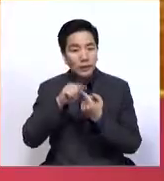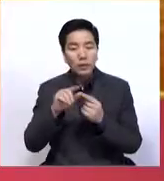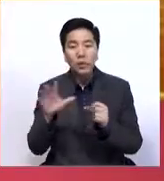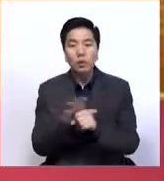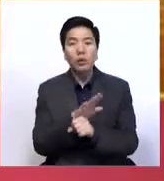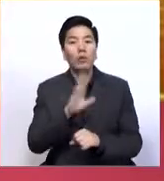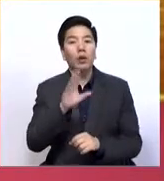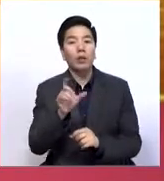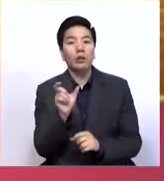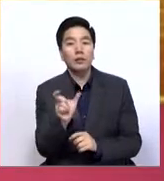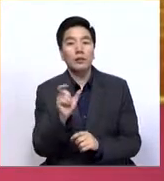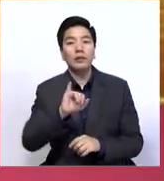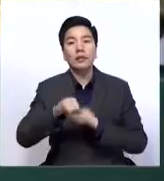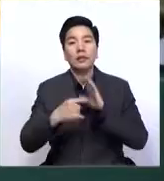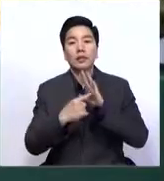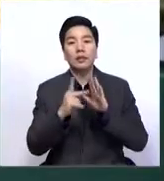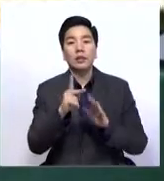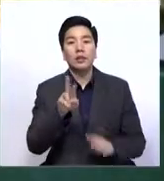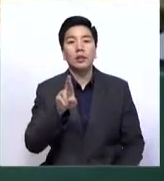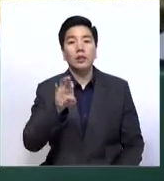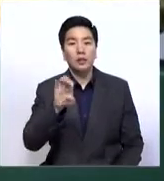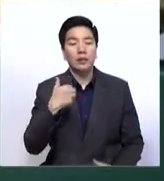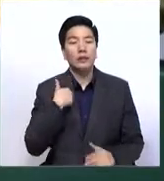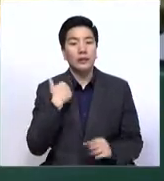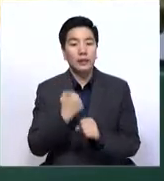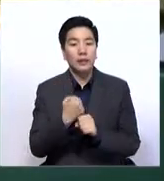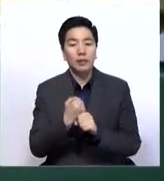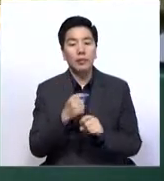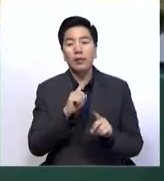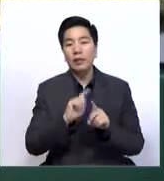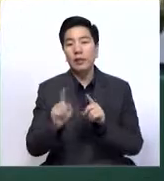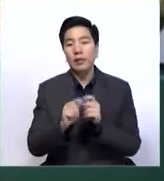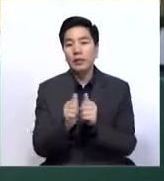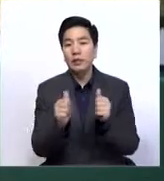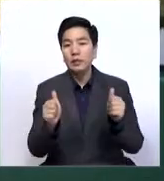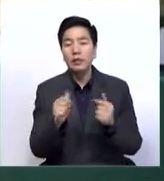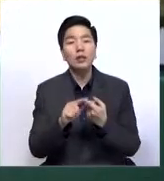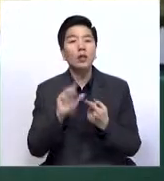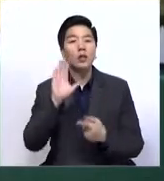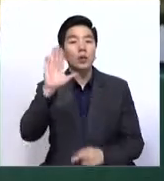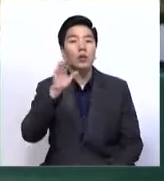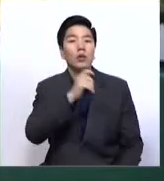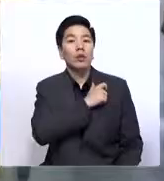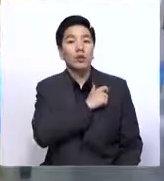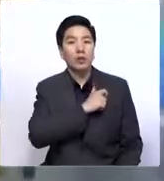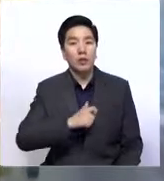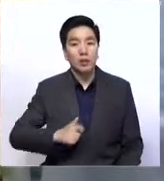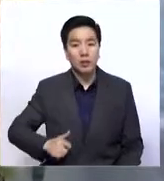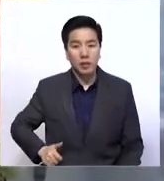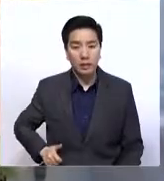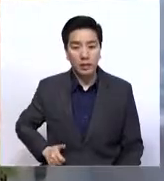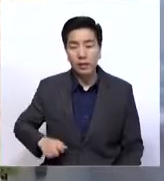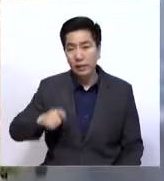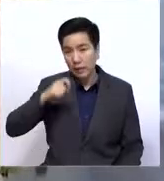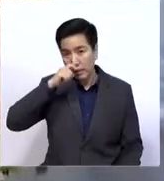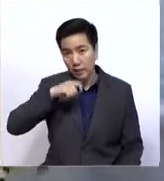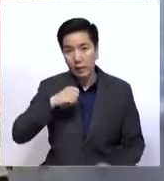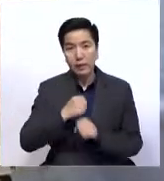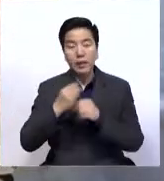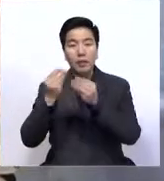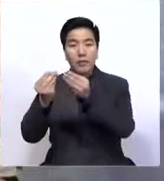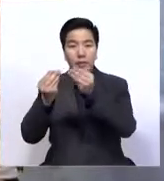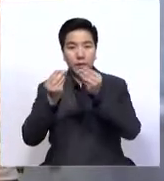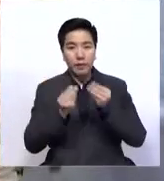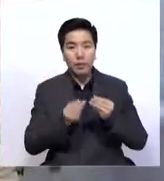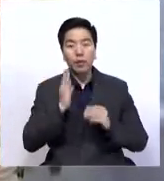จักรีบรมราชวงศ์เพื่อเป็นการน้อมรำลึกถึงพระมหากรุณาธิคุณนายสมเด็จพระมหากษัตริยาธิราช